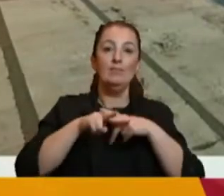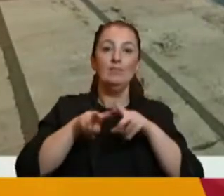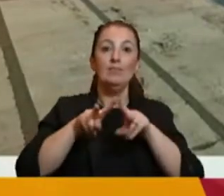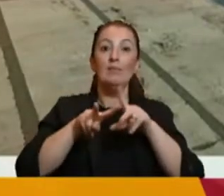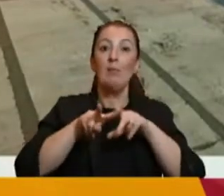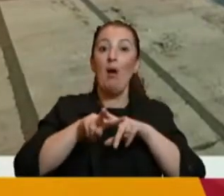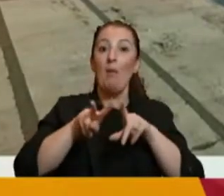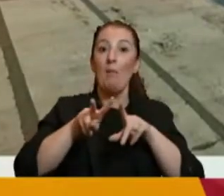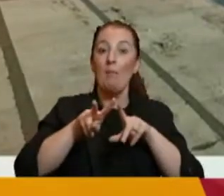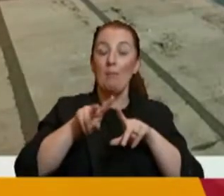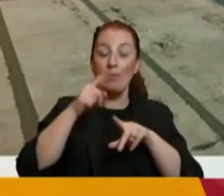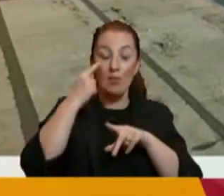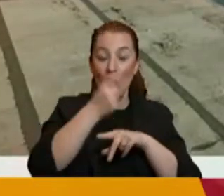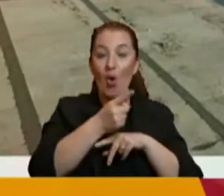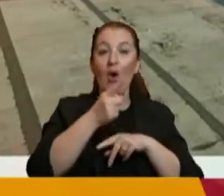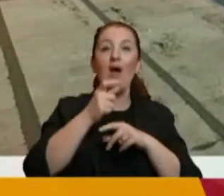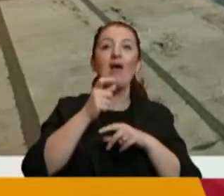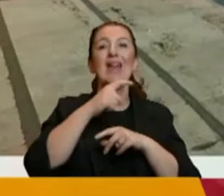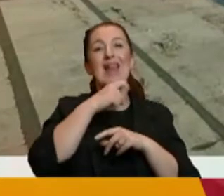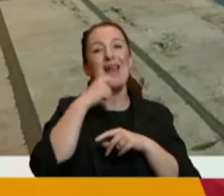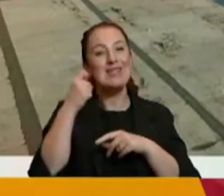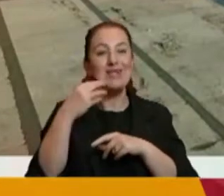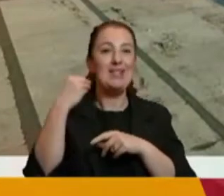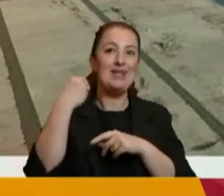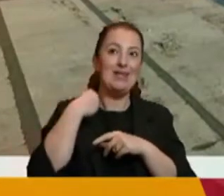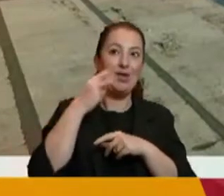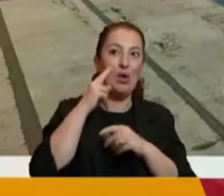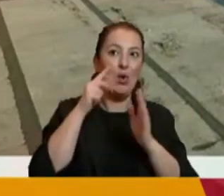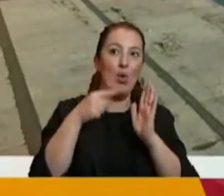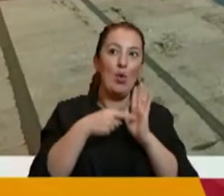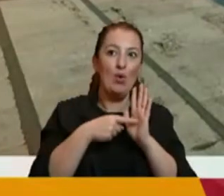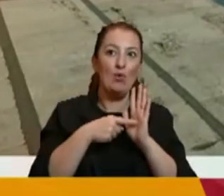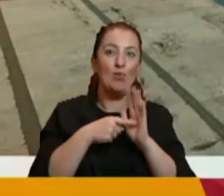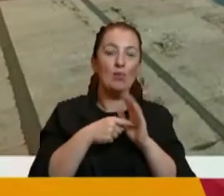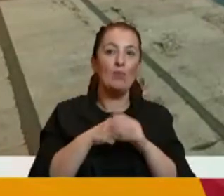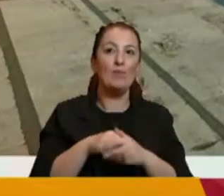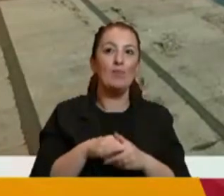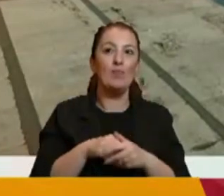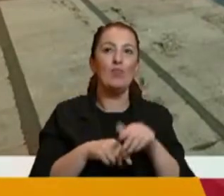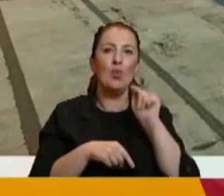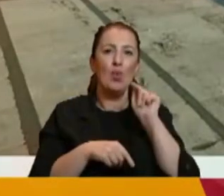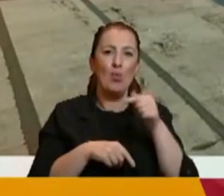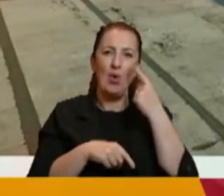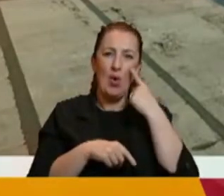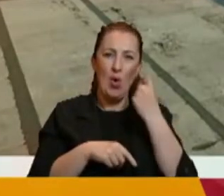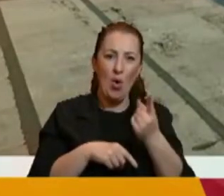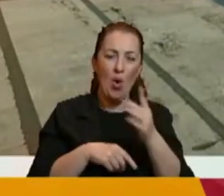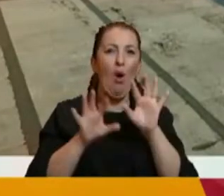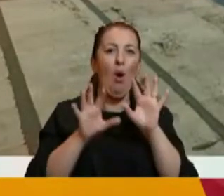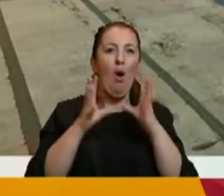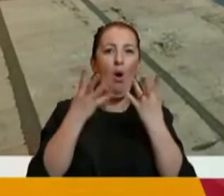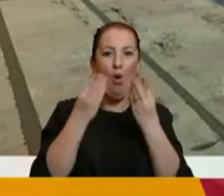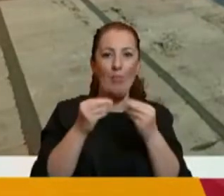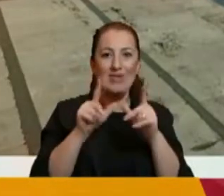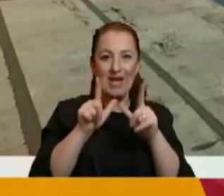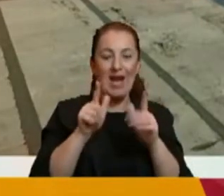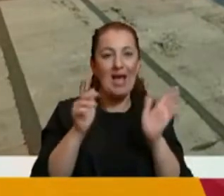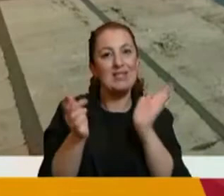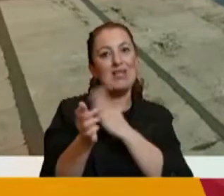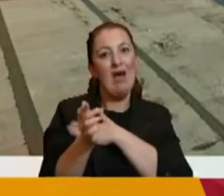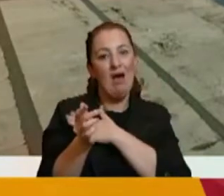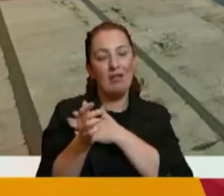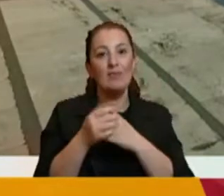eski kesti ve yeni kesti siz düşünün işte yani şu kesit olması gereken kesit Sağdaki